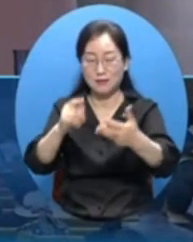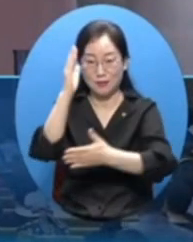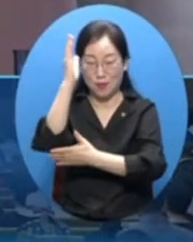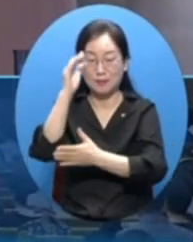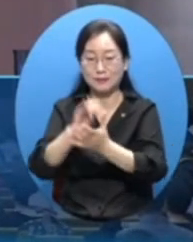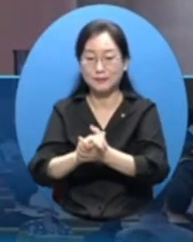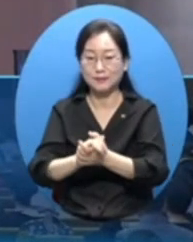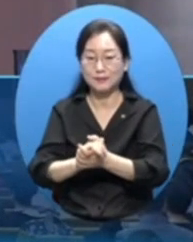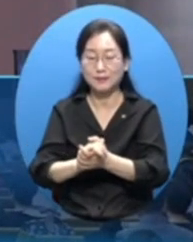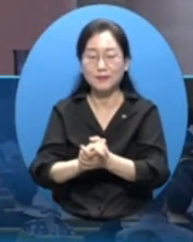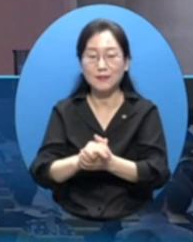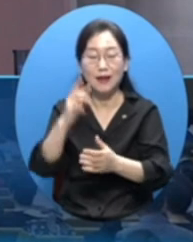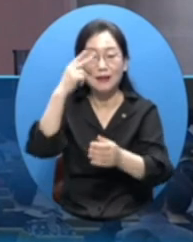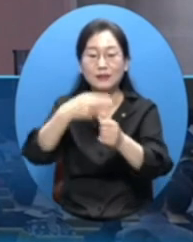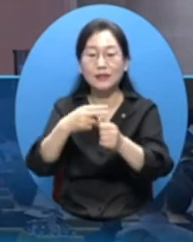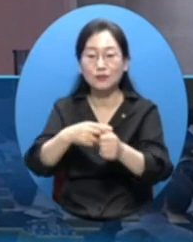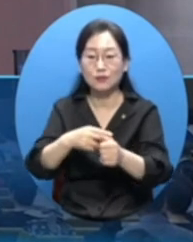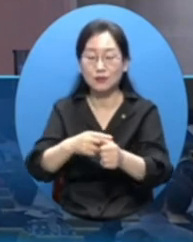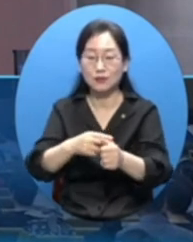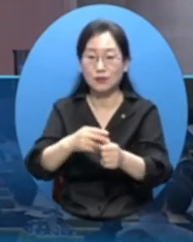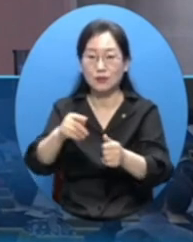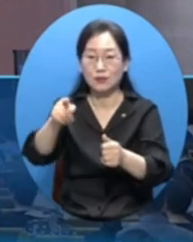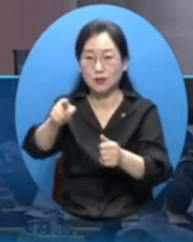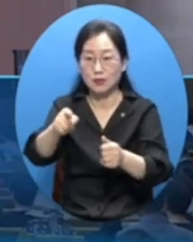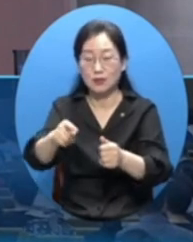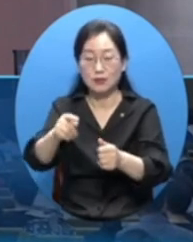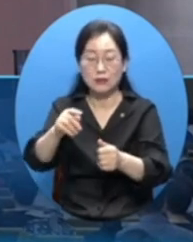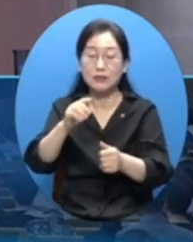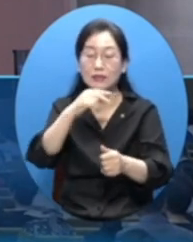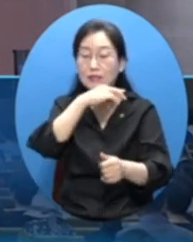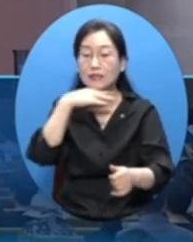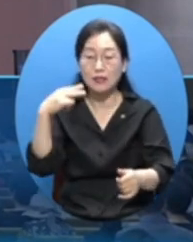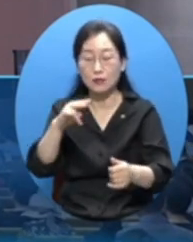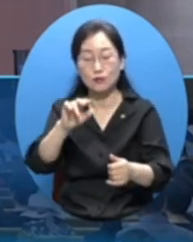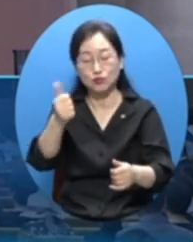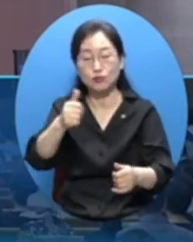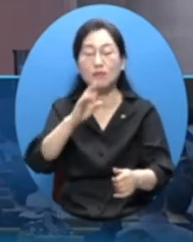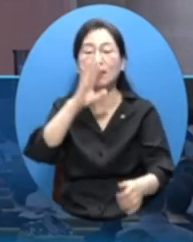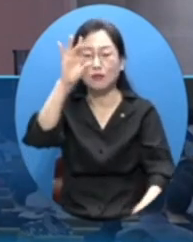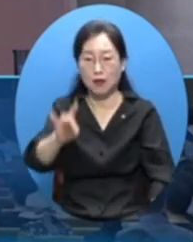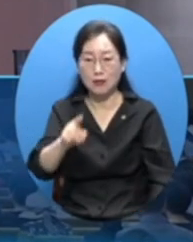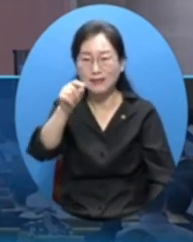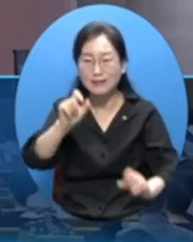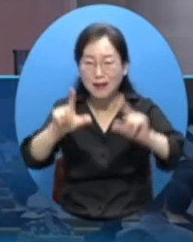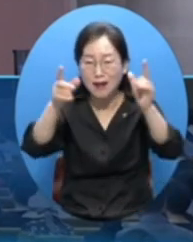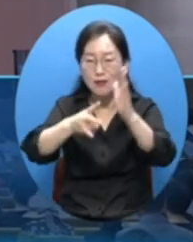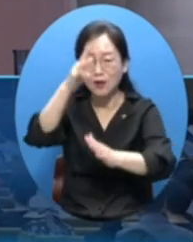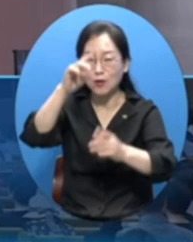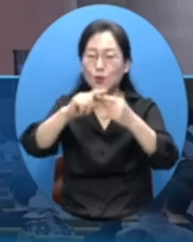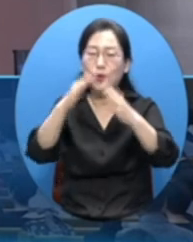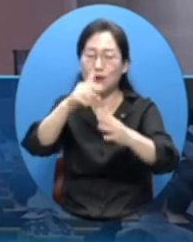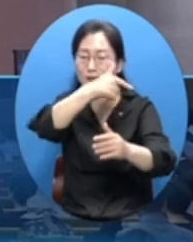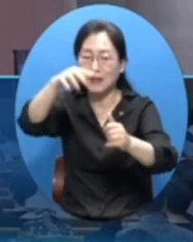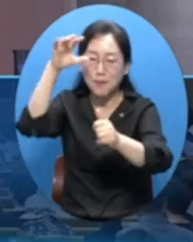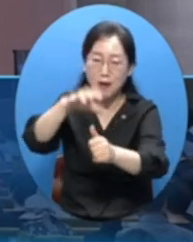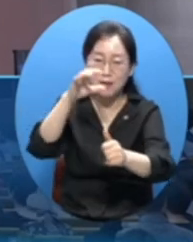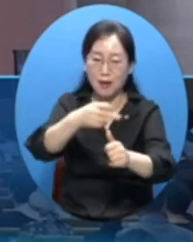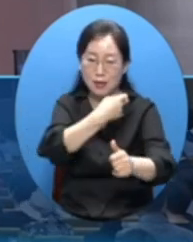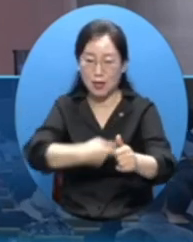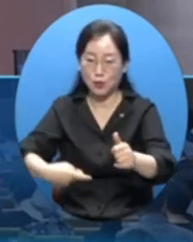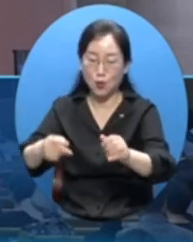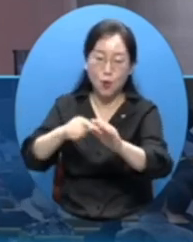설명합니다. 사울은 그가 죽임 당함을 마땅히 여기더라. 그날에 예루살렘에 있는 교회에 큰 바퀴가 있어 사도 외에는 다